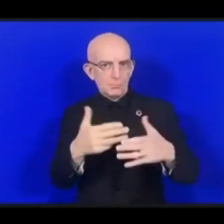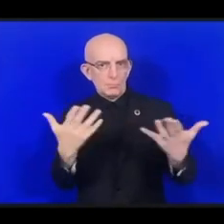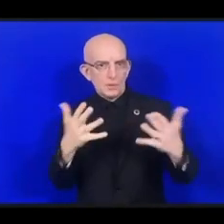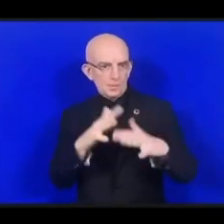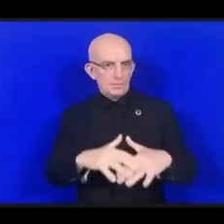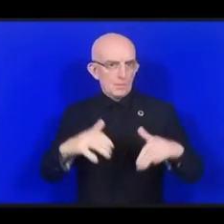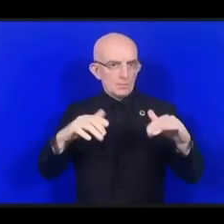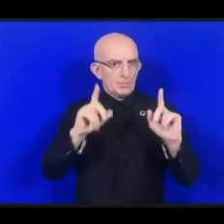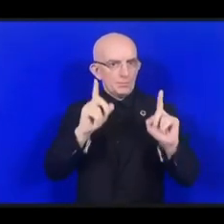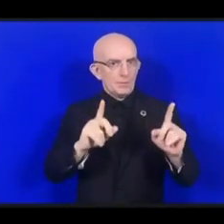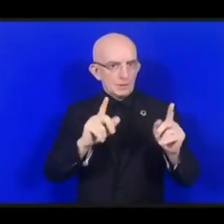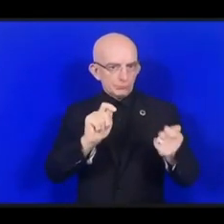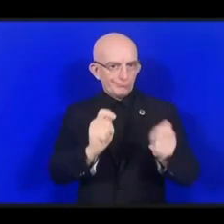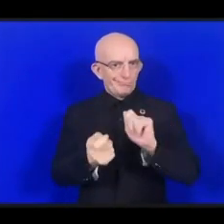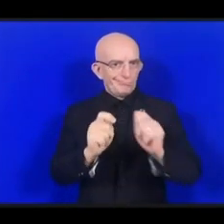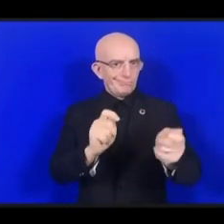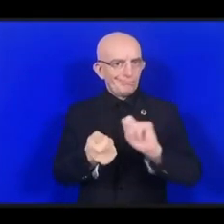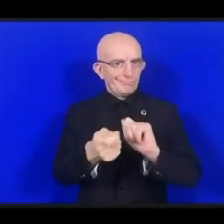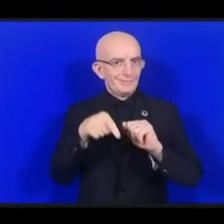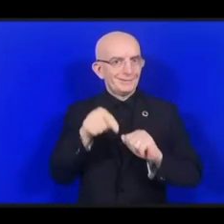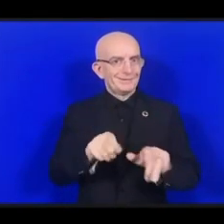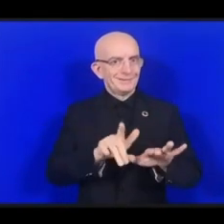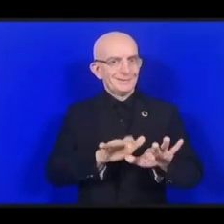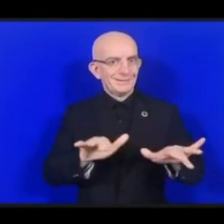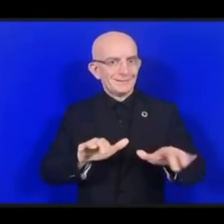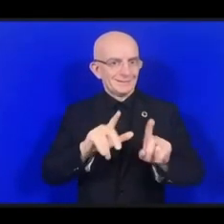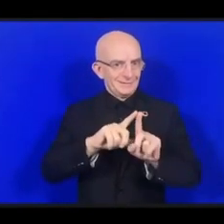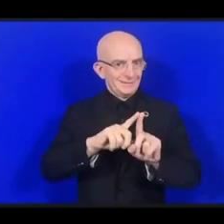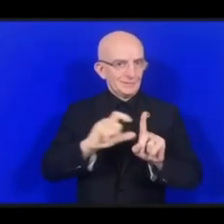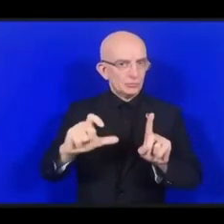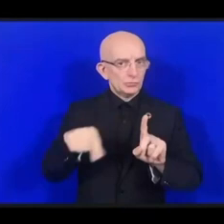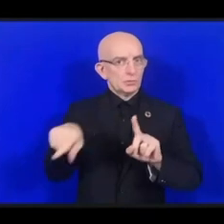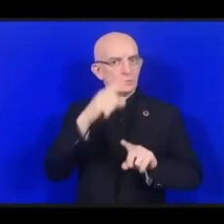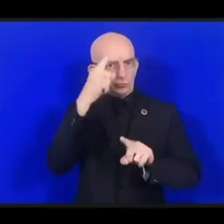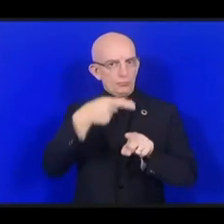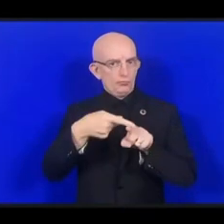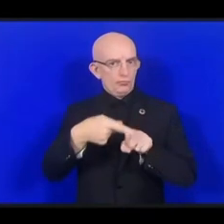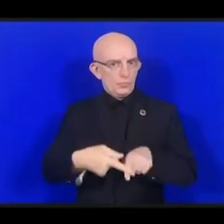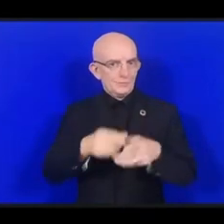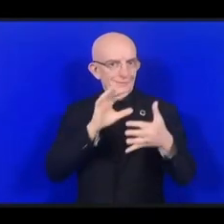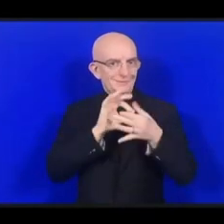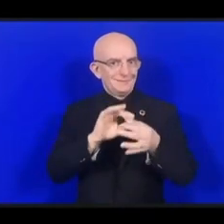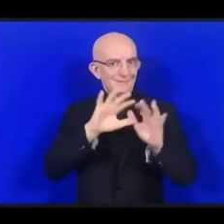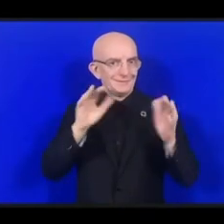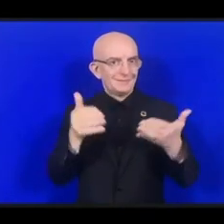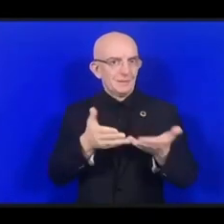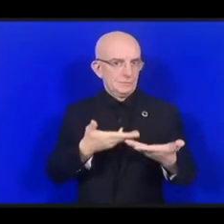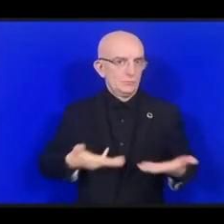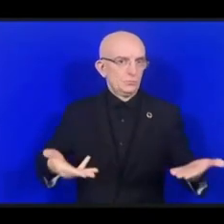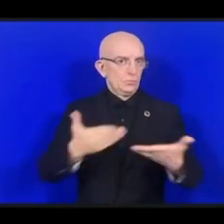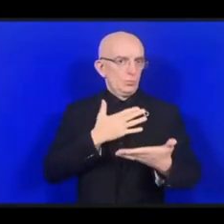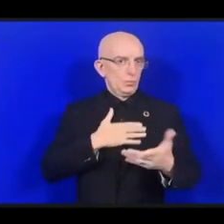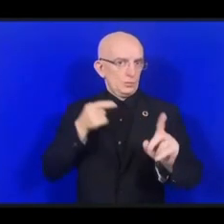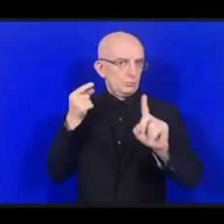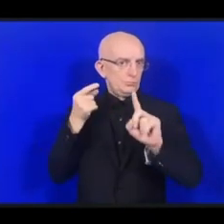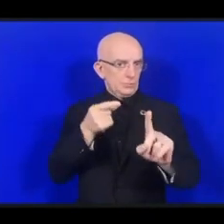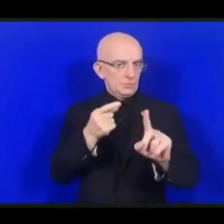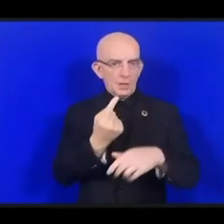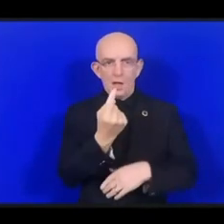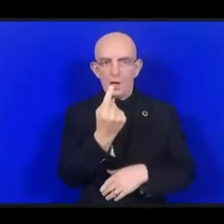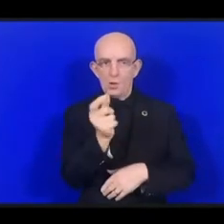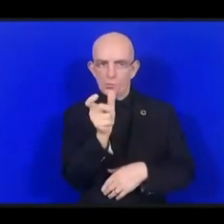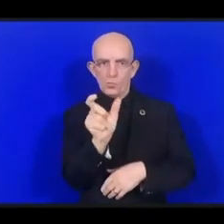بالنسبه لتشكيل الثقه في الانترنت شبكه الانترنت التي نريدها